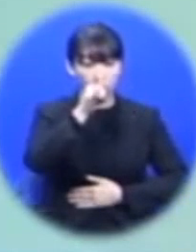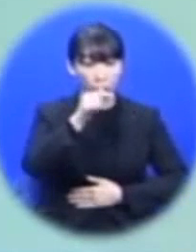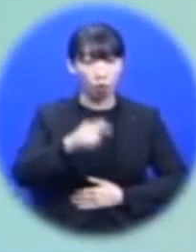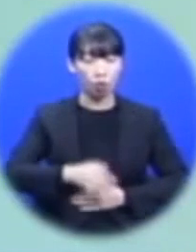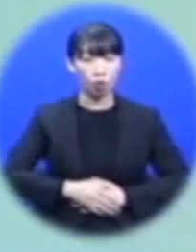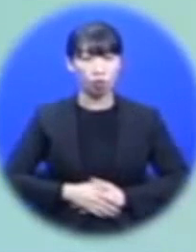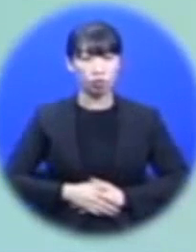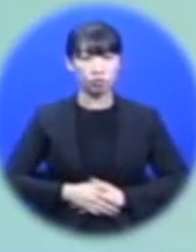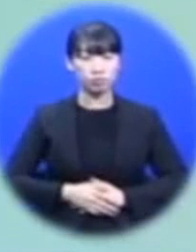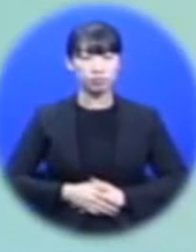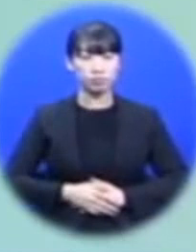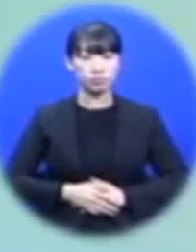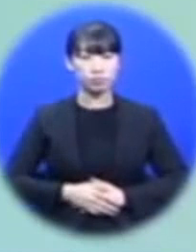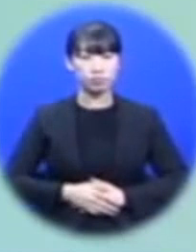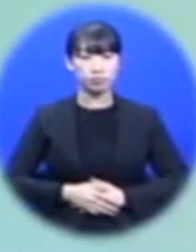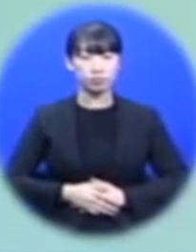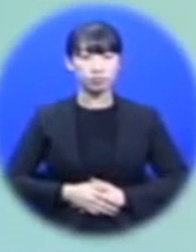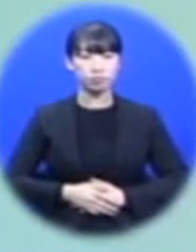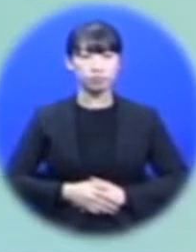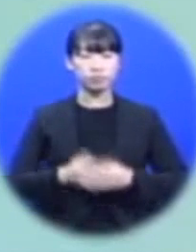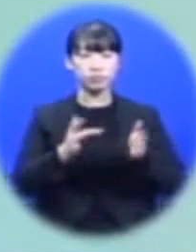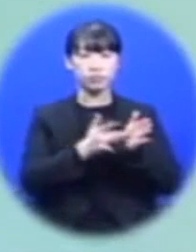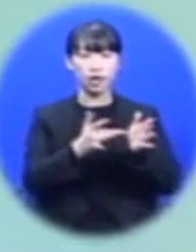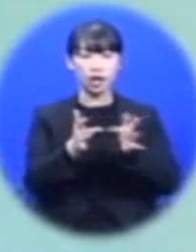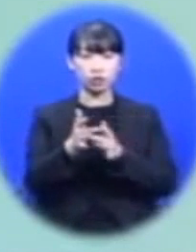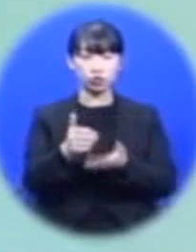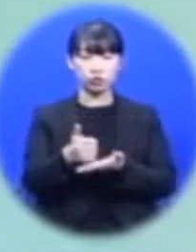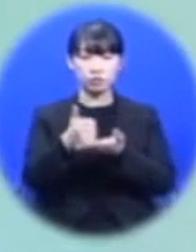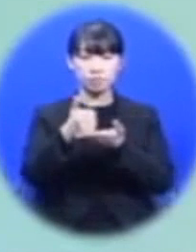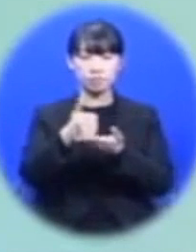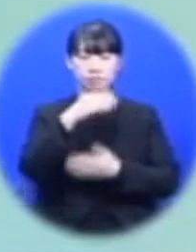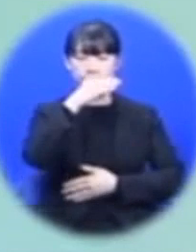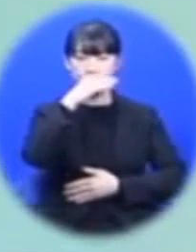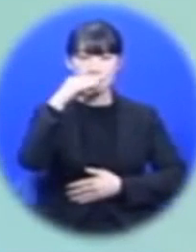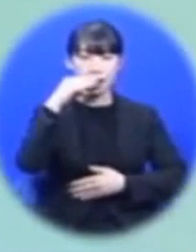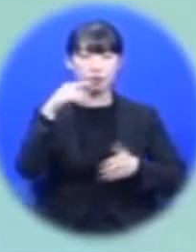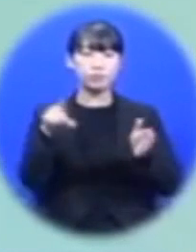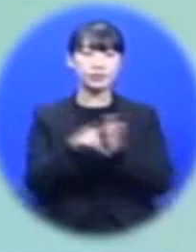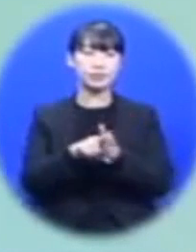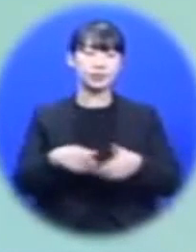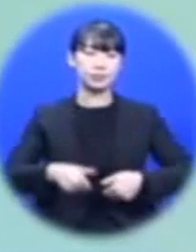나옵니까 예수님을 정말 바로 믿어야 합니다